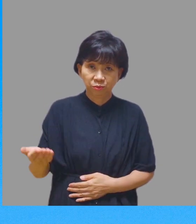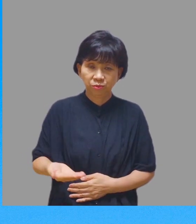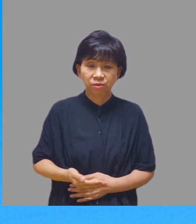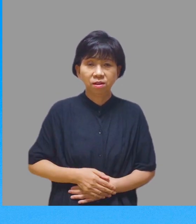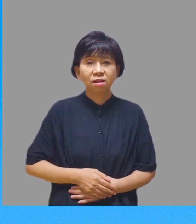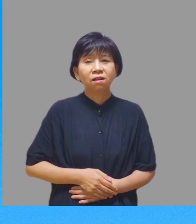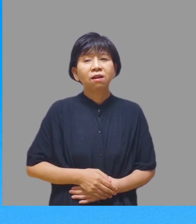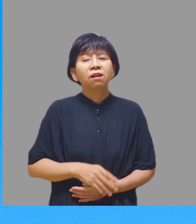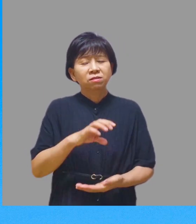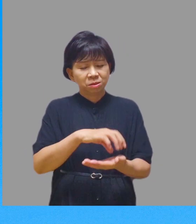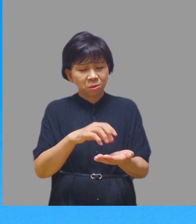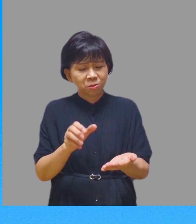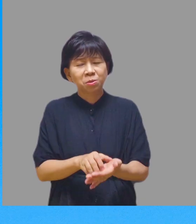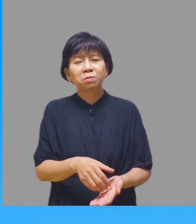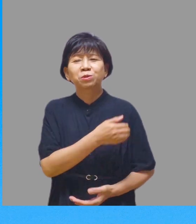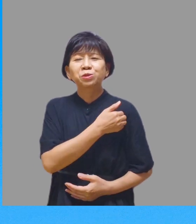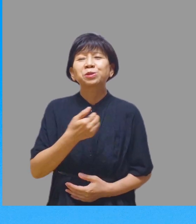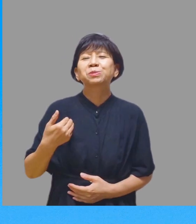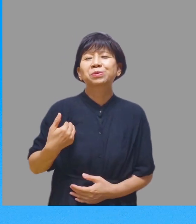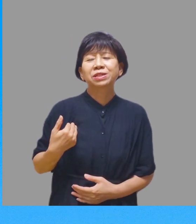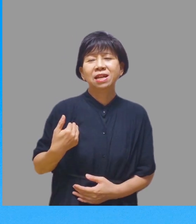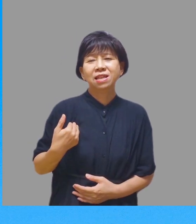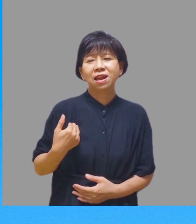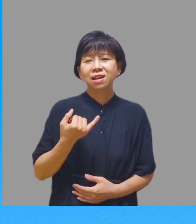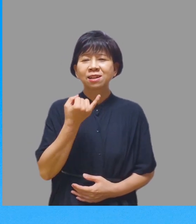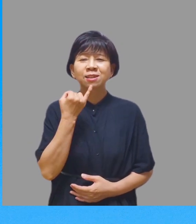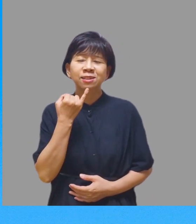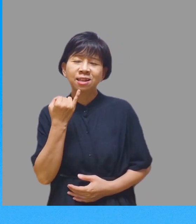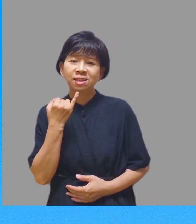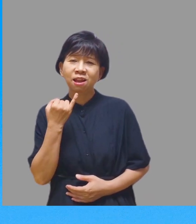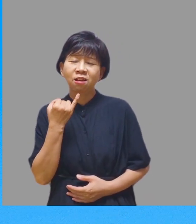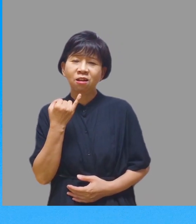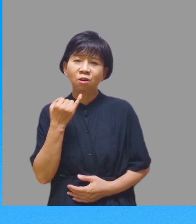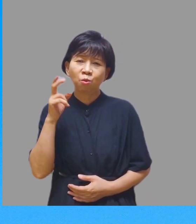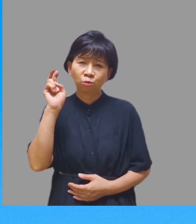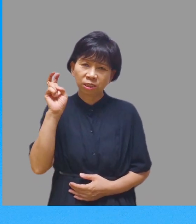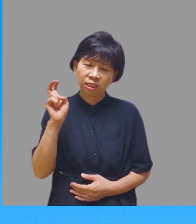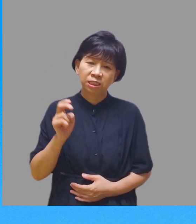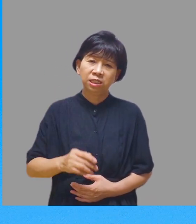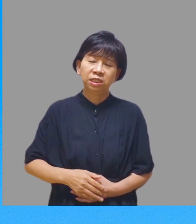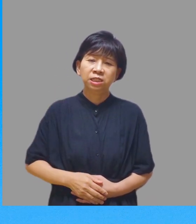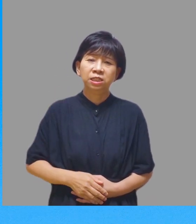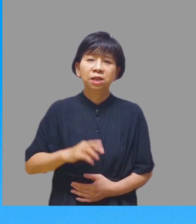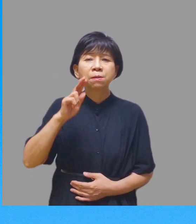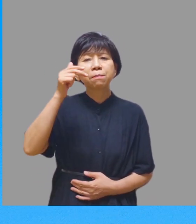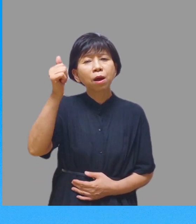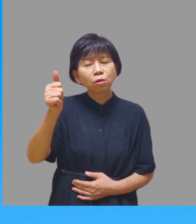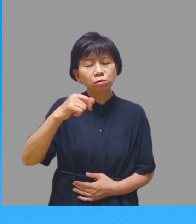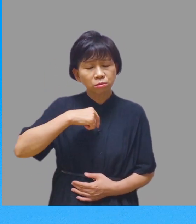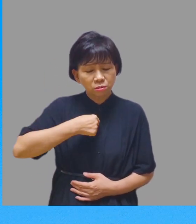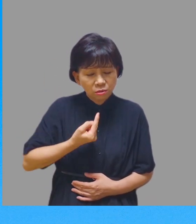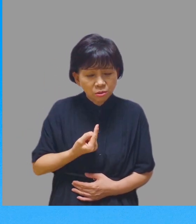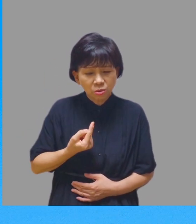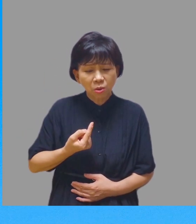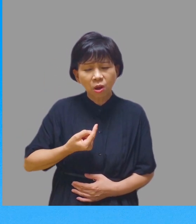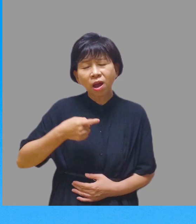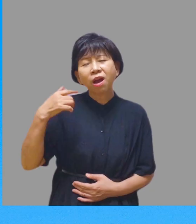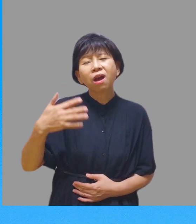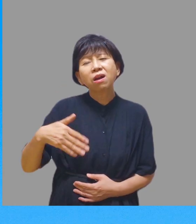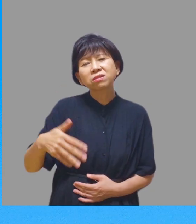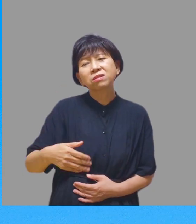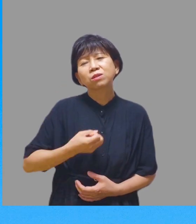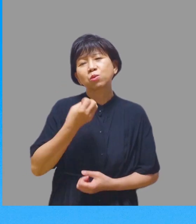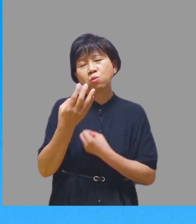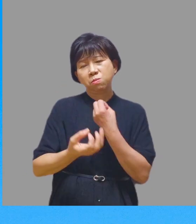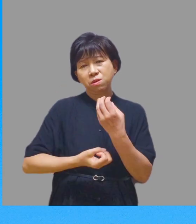이만하면 됐다, 이런 안일한 마음에 머물러 있지 않습니까? 바울조차 자신은 아직 이루지 못했다고